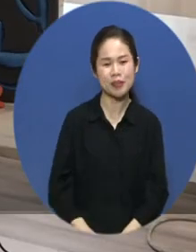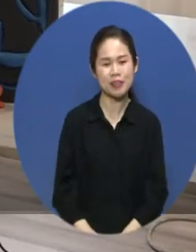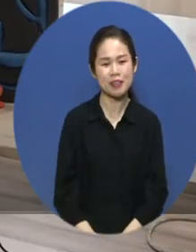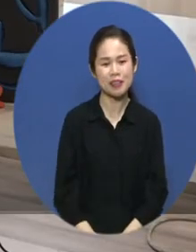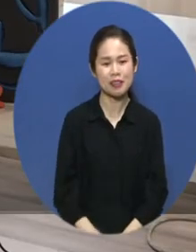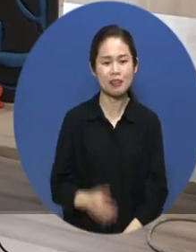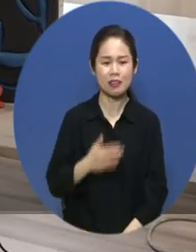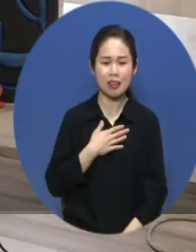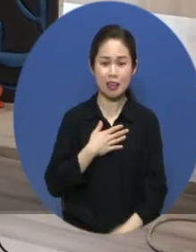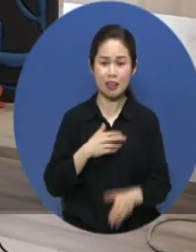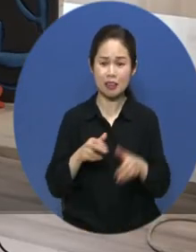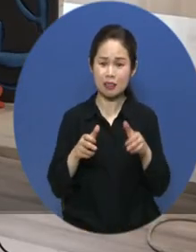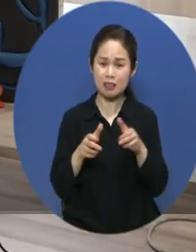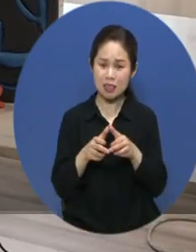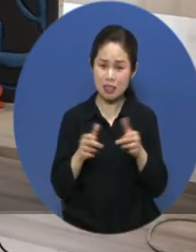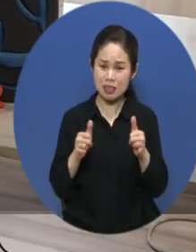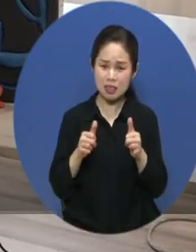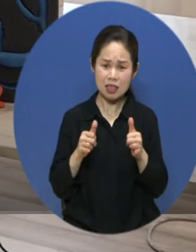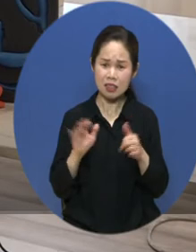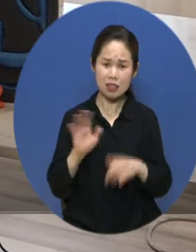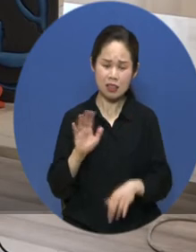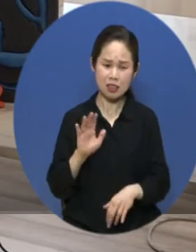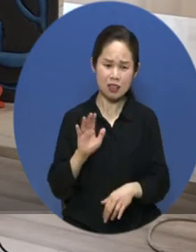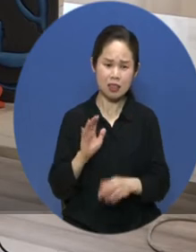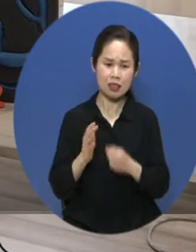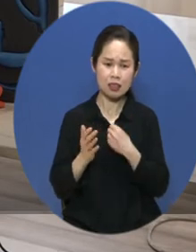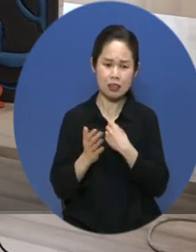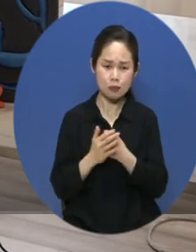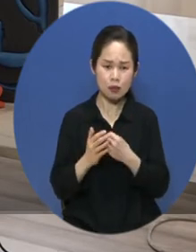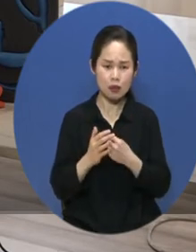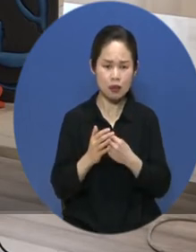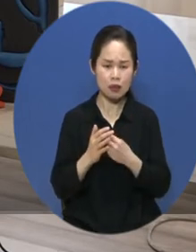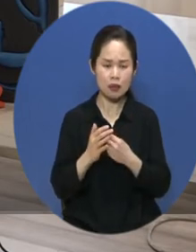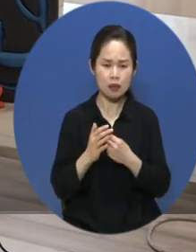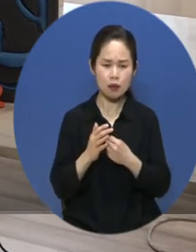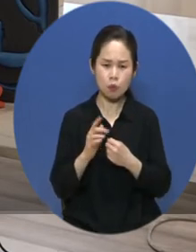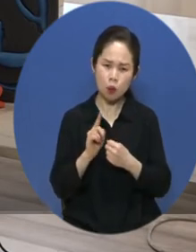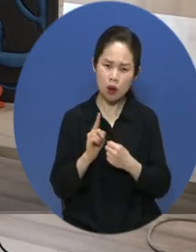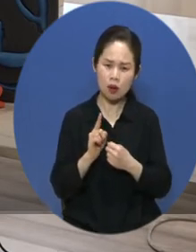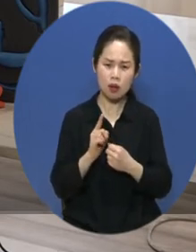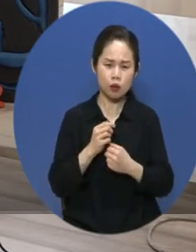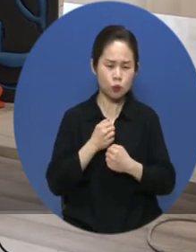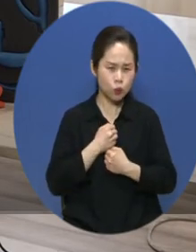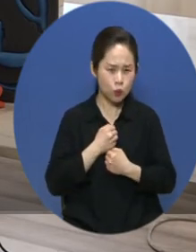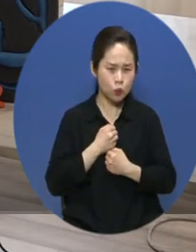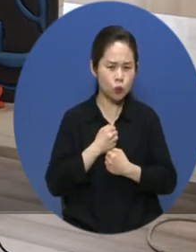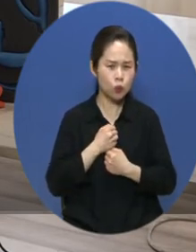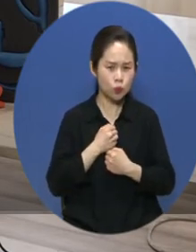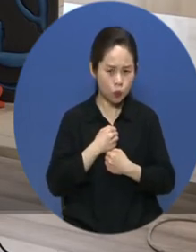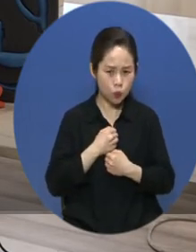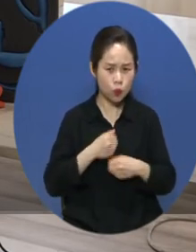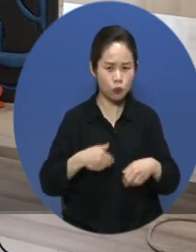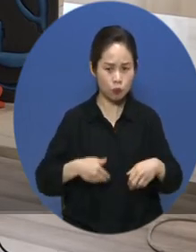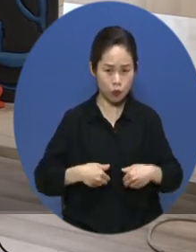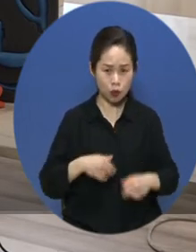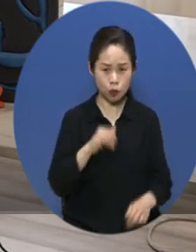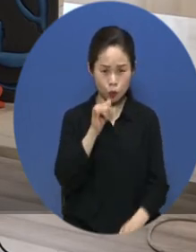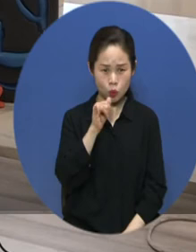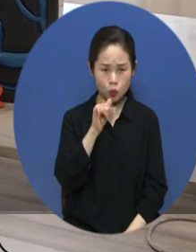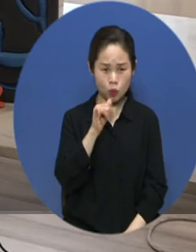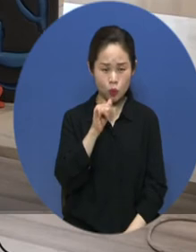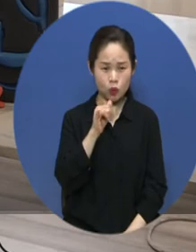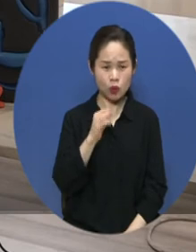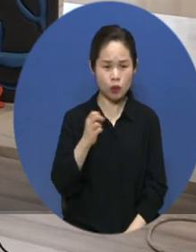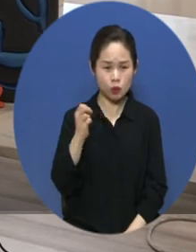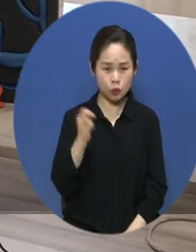사실은 제가 장애인이 아니다 보니까 되게 조심스러운 부분도 많았고요. 그리고 그